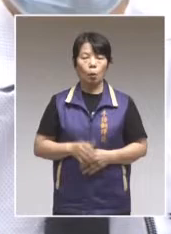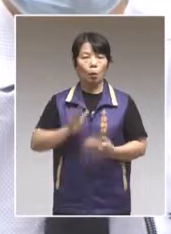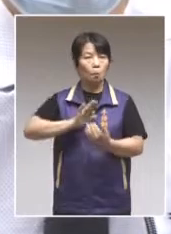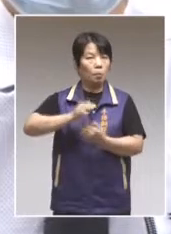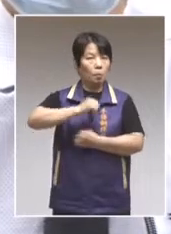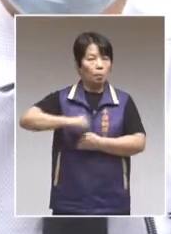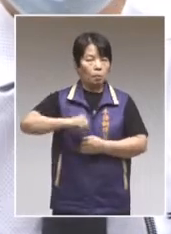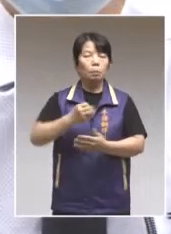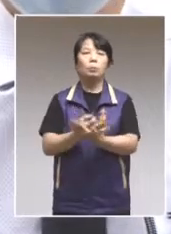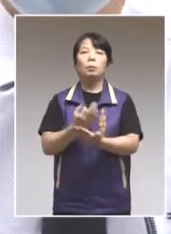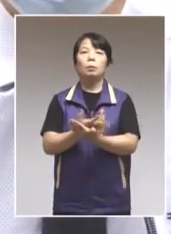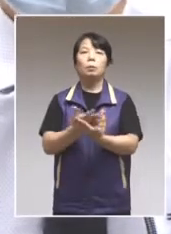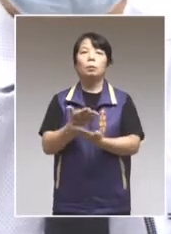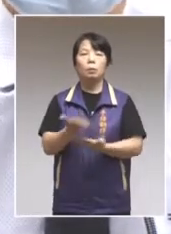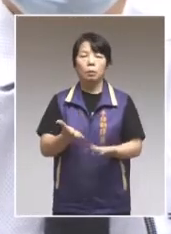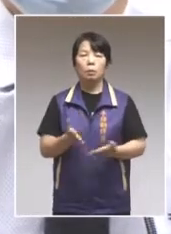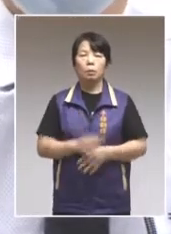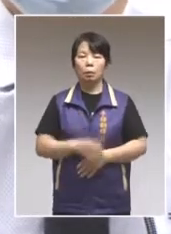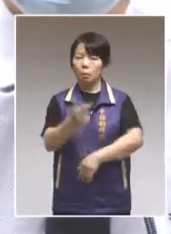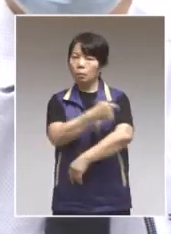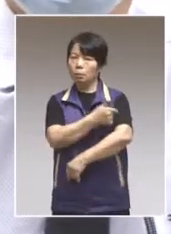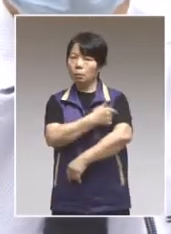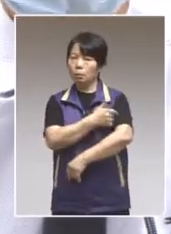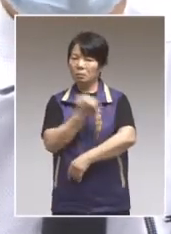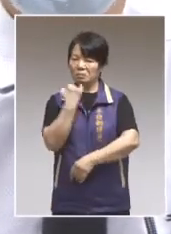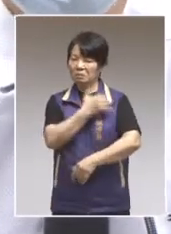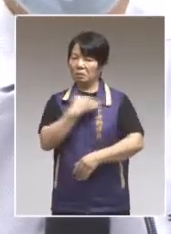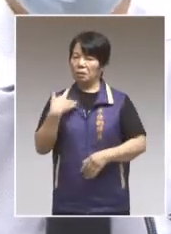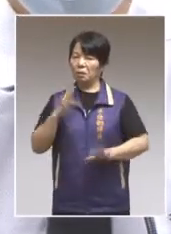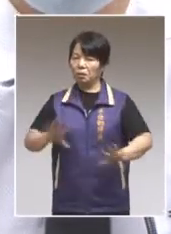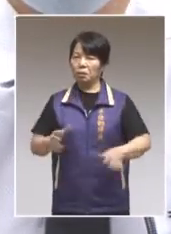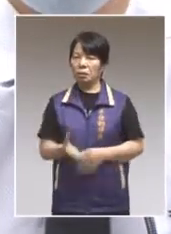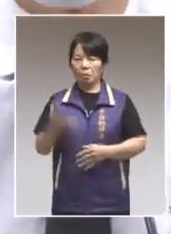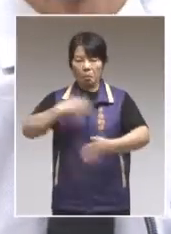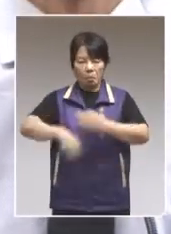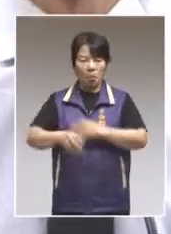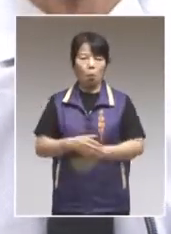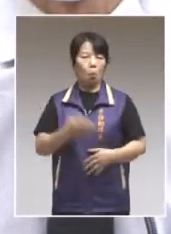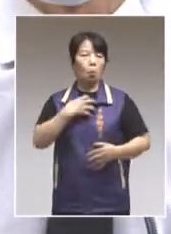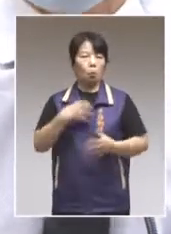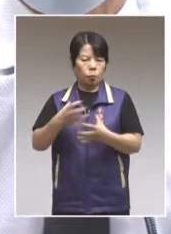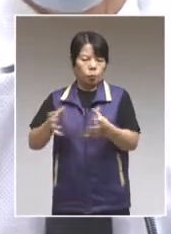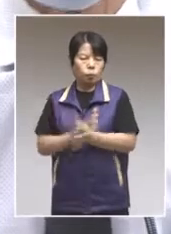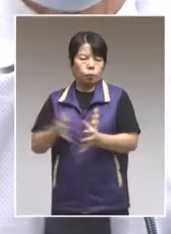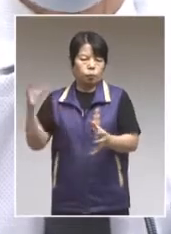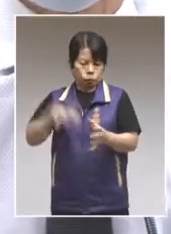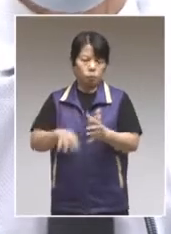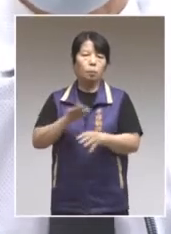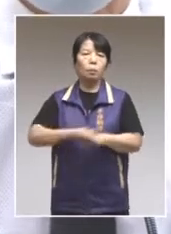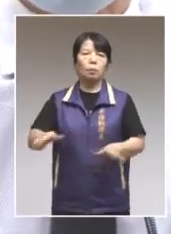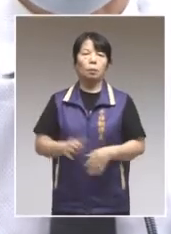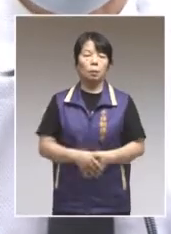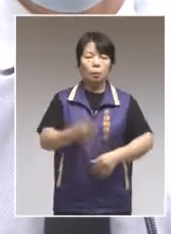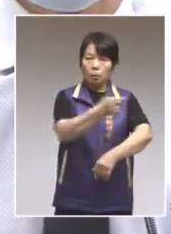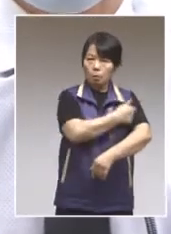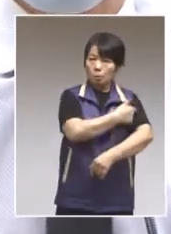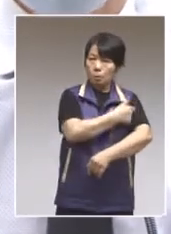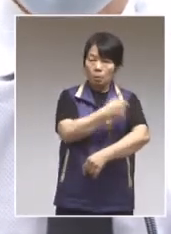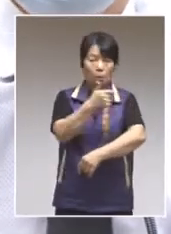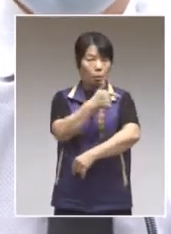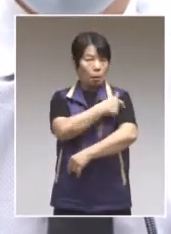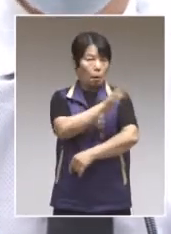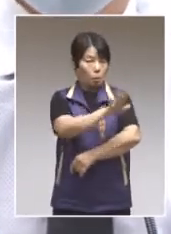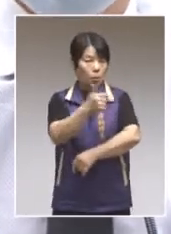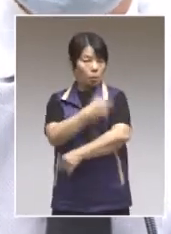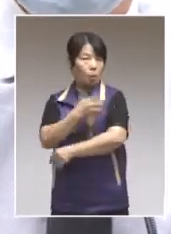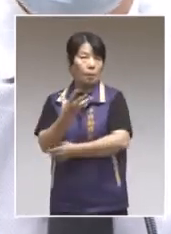苗，也可能有没有打疫苗都可能会被归在危险群不过 有打疫苗跟没打疫苗，